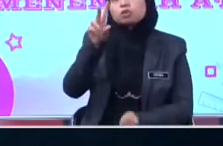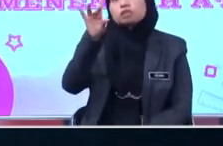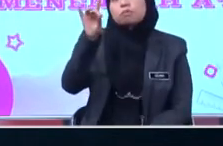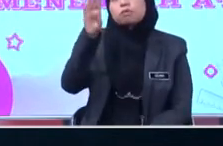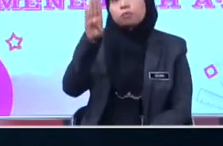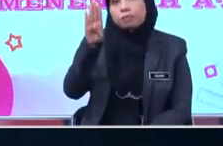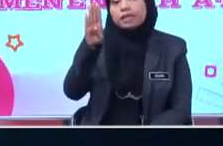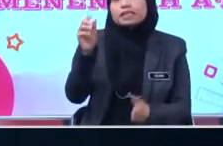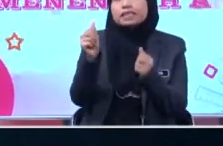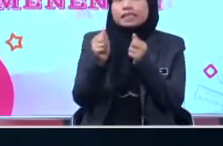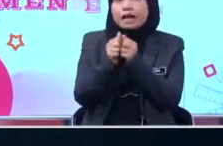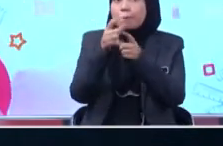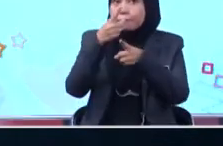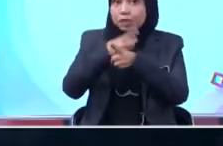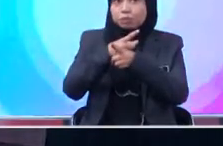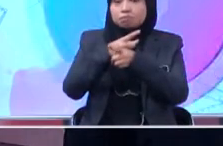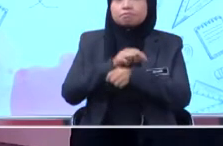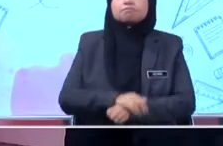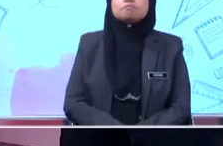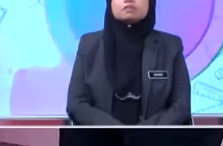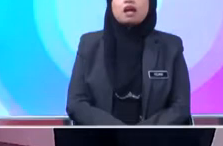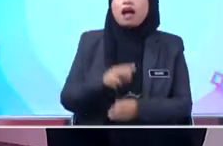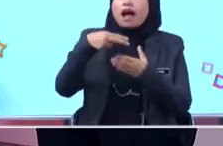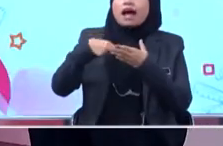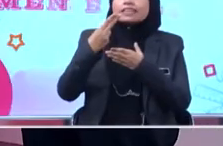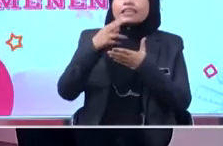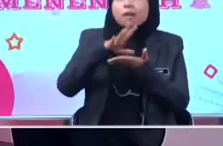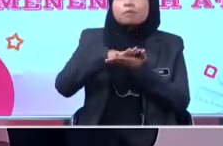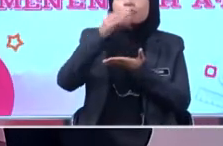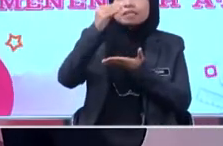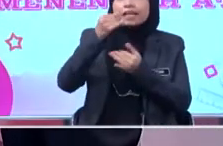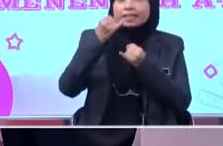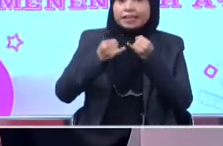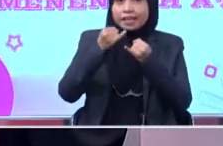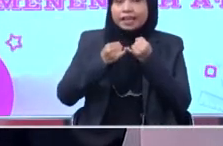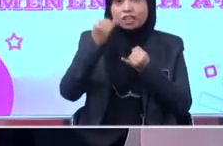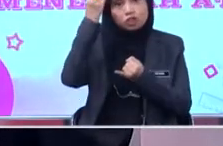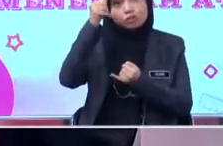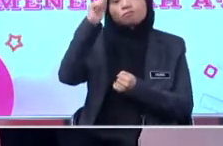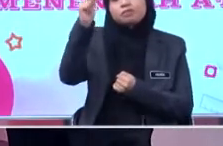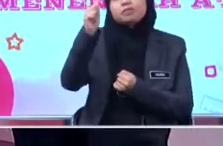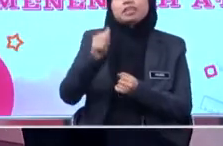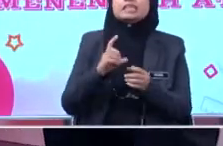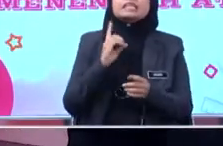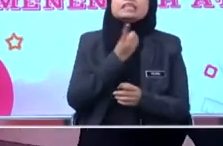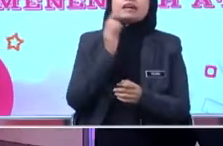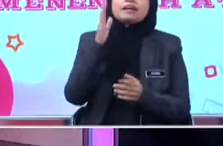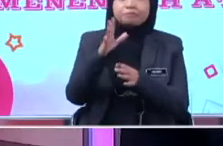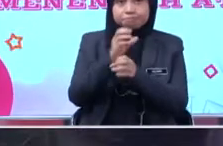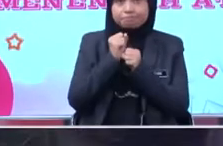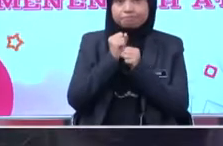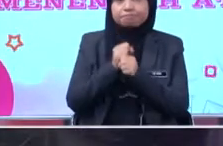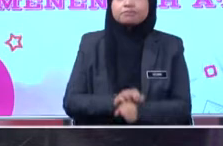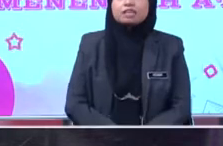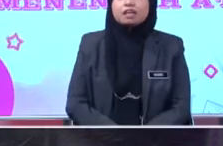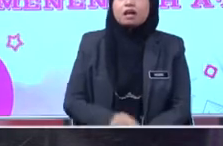surah al-baqarah dengan betul Taemin hanya hasil pembelajaran yang di akhirnya seolah radja-biarkan dapat pada hari ini baik itu